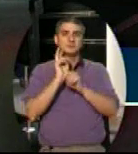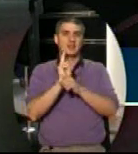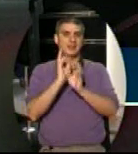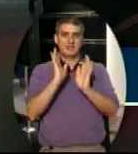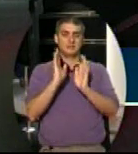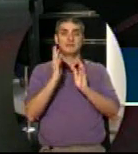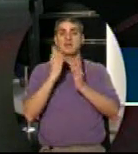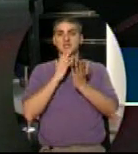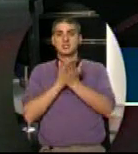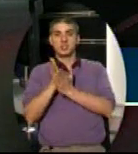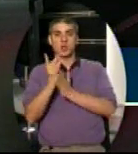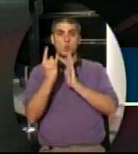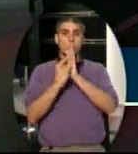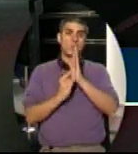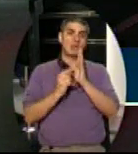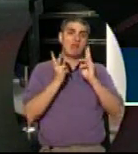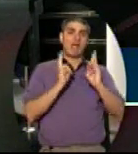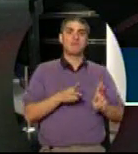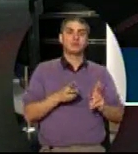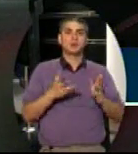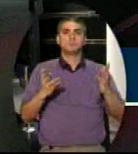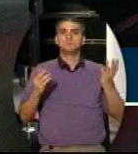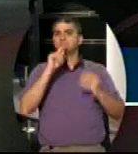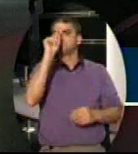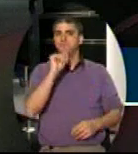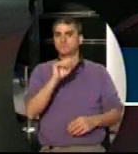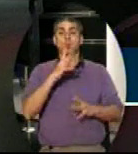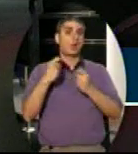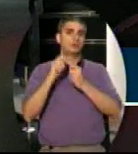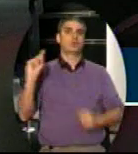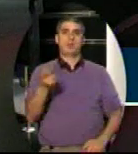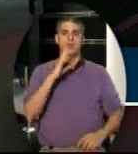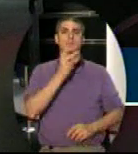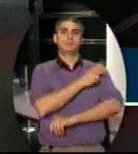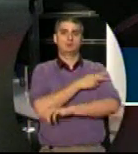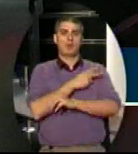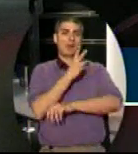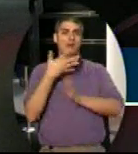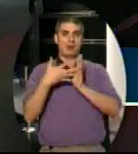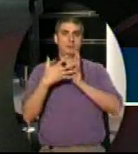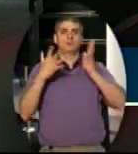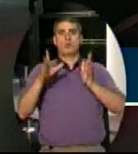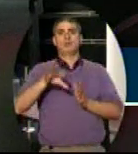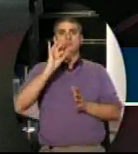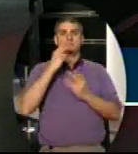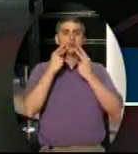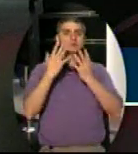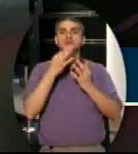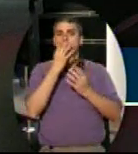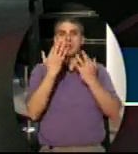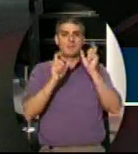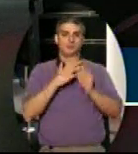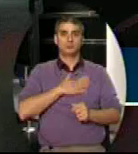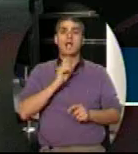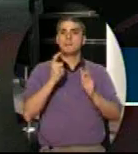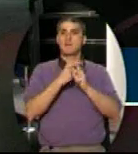האלו בין ישר לבין חוקי לבין אפשרי, ויכול להיות שזה ייגע בכולם. ככל שהמשטרה תרחיב את החקירה, אולי היא תגיע לתוצאות. השאלה כמה אנשים רוצים את זה,